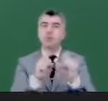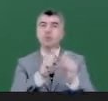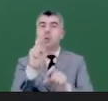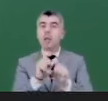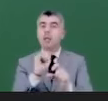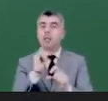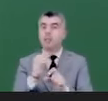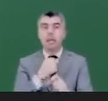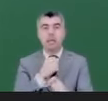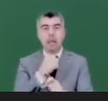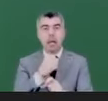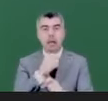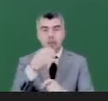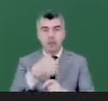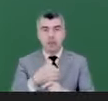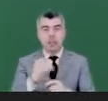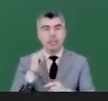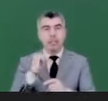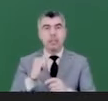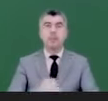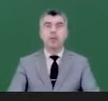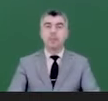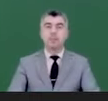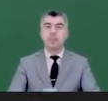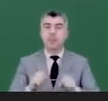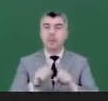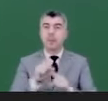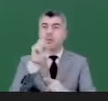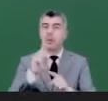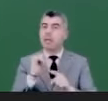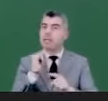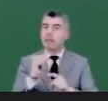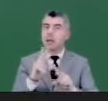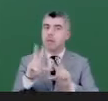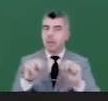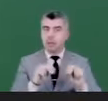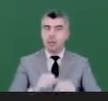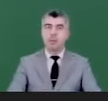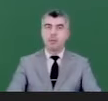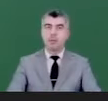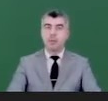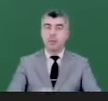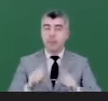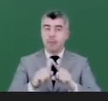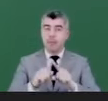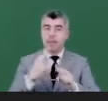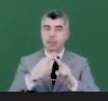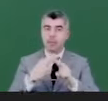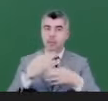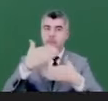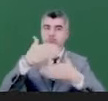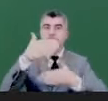داخل هذه القاعه وطرحت هذا السؤال غير ما مره فالبناء هو